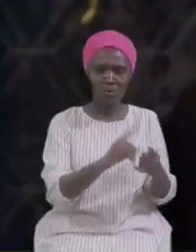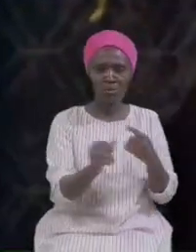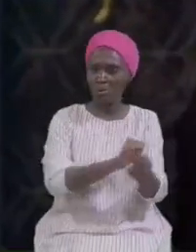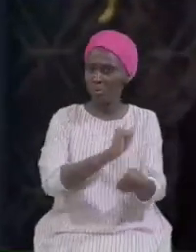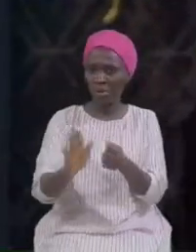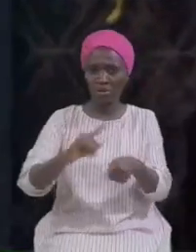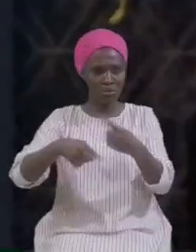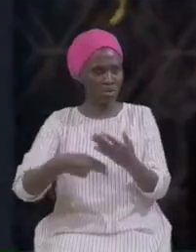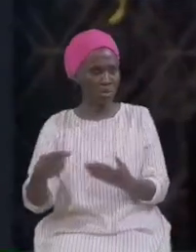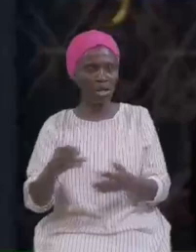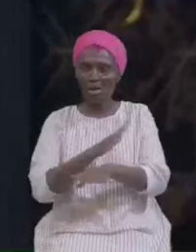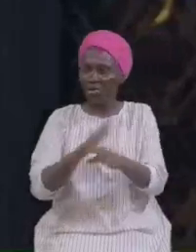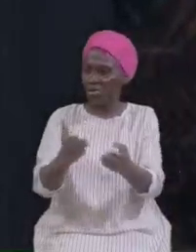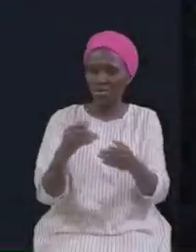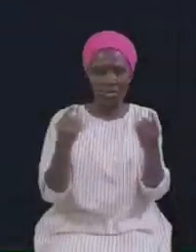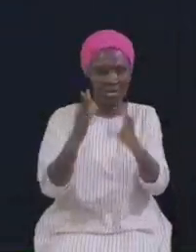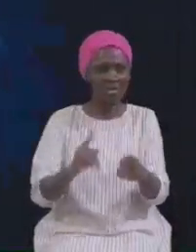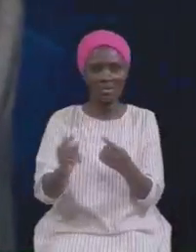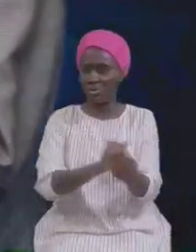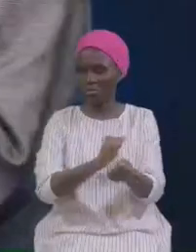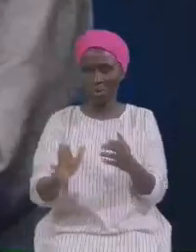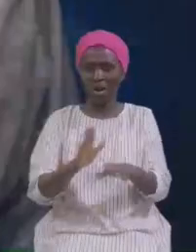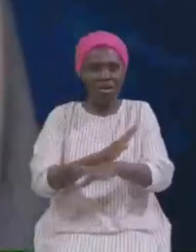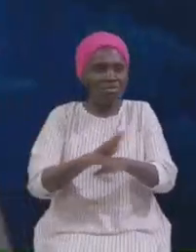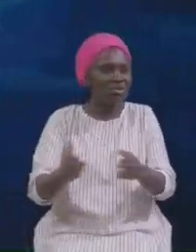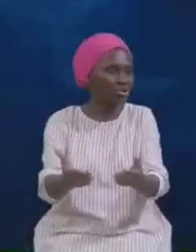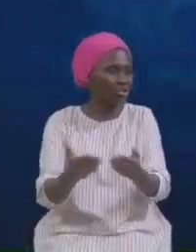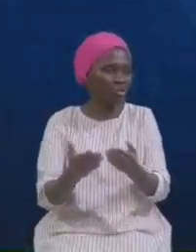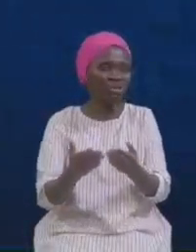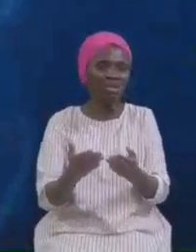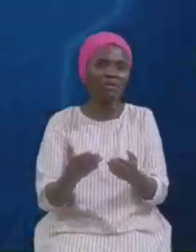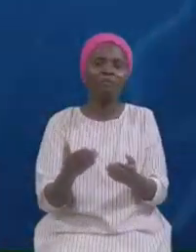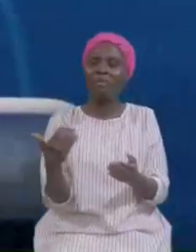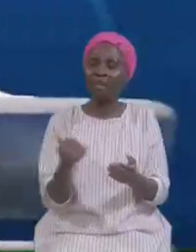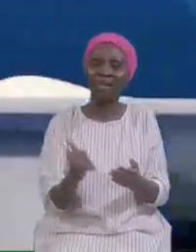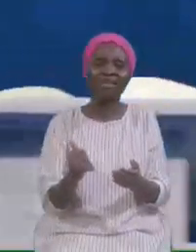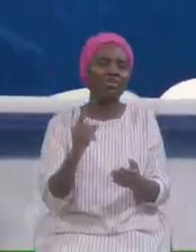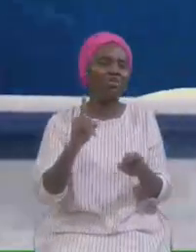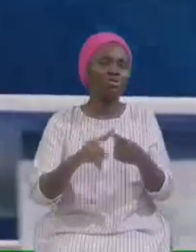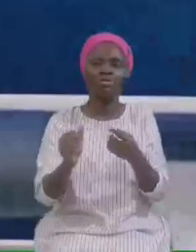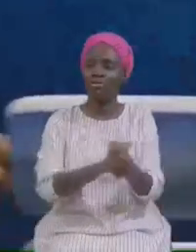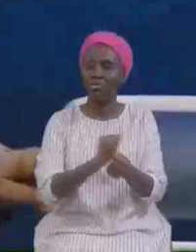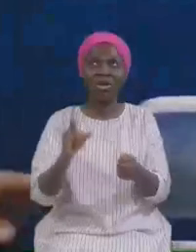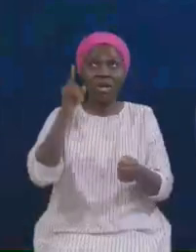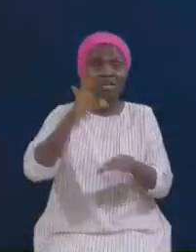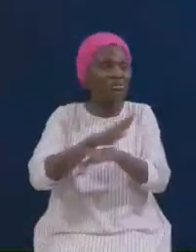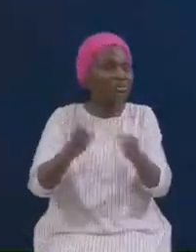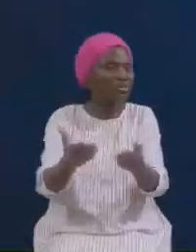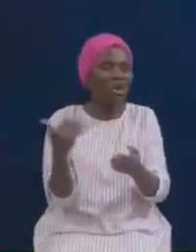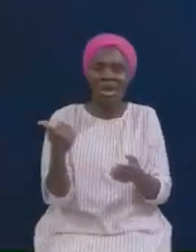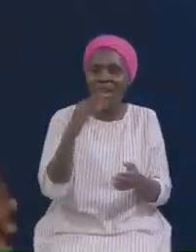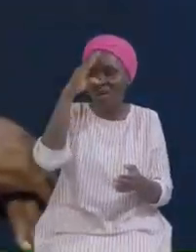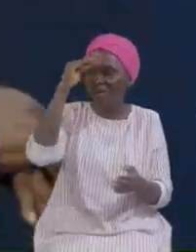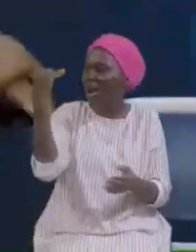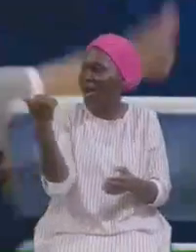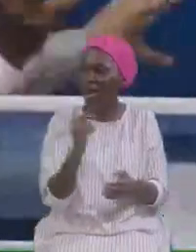le pécheur périsse, il ne veut pas que celui qui souffre périsse, il ne veut pas même que les moqueurs souffrent, il ne veut pas que quelqu'un